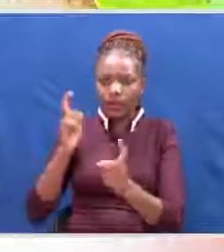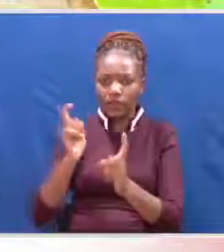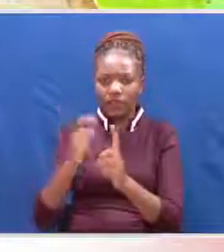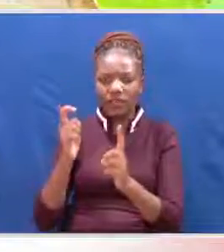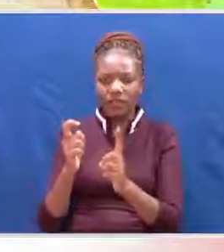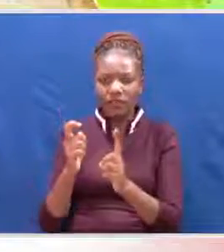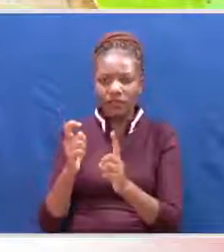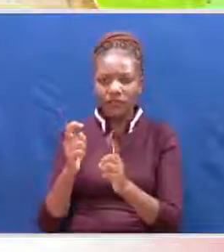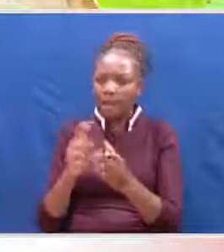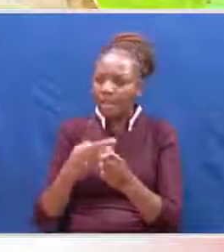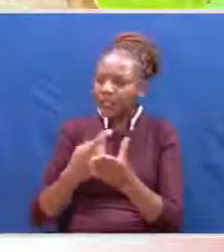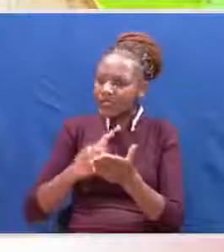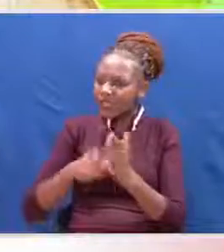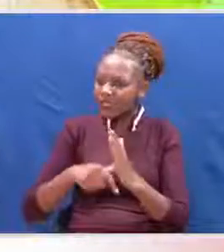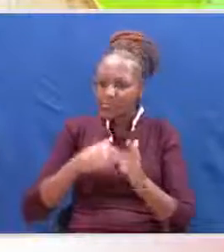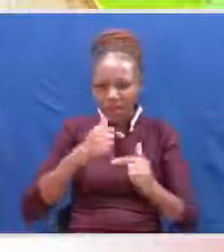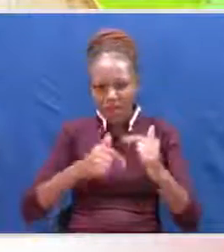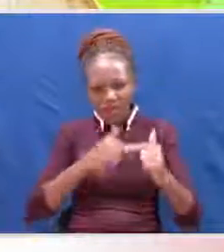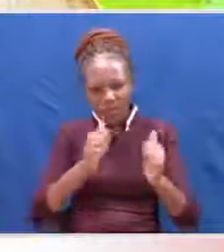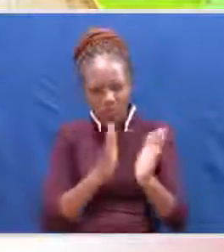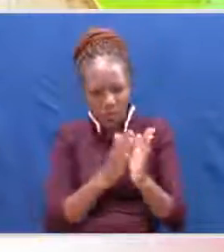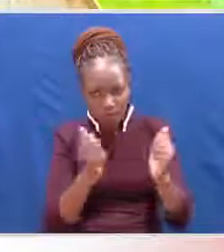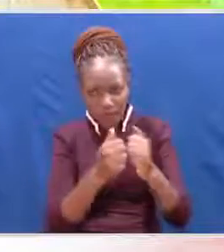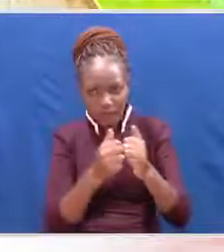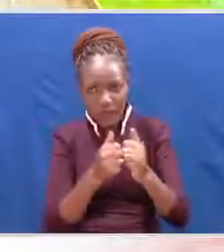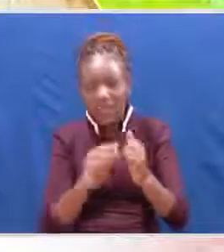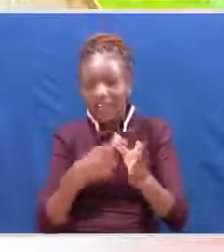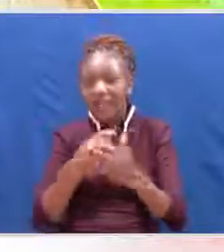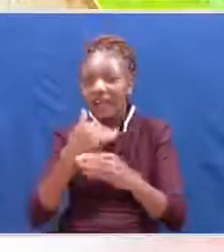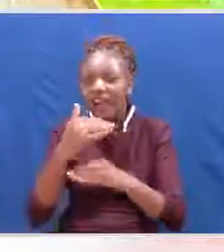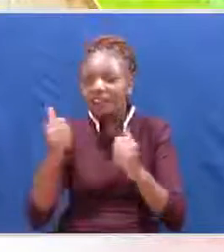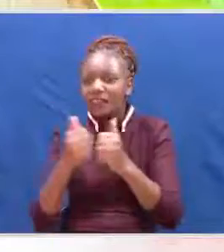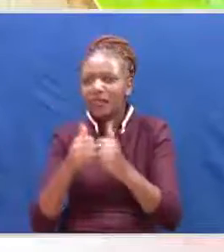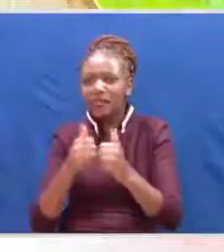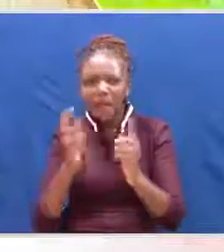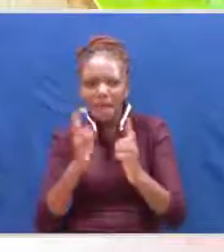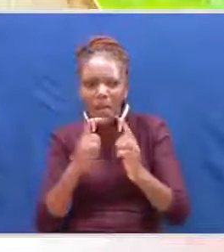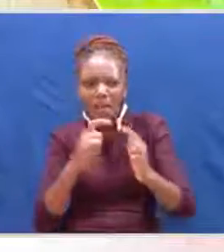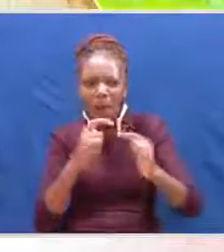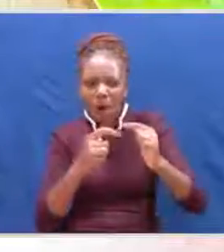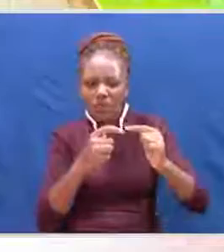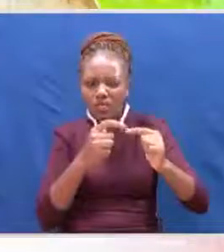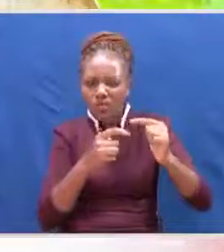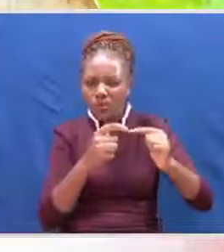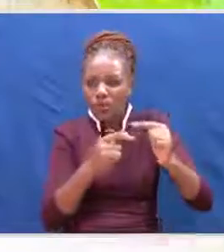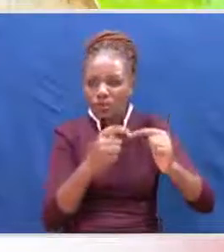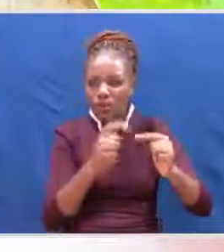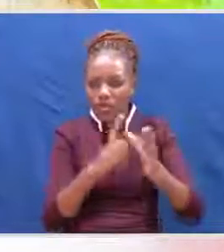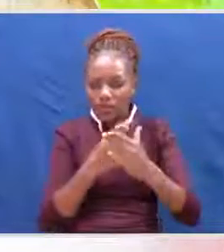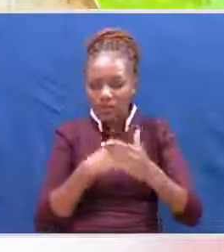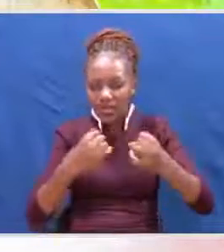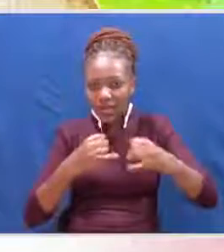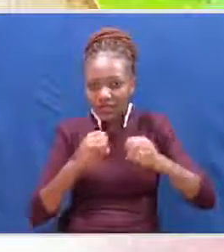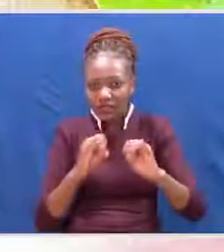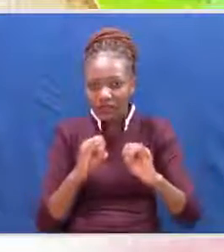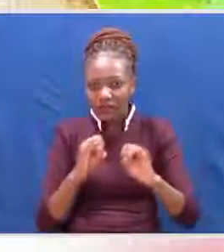ikapotea nikaendelea ku game. So after kumaliza game ndio sasa hiyo pain ilizidi. So nikajaribu kusika. Fisi